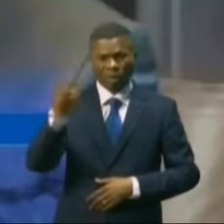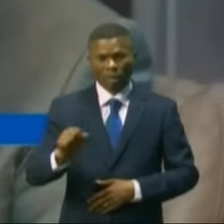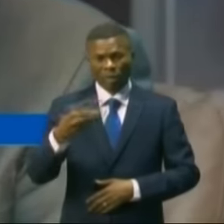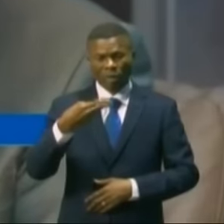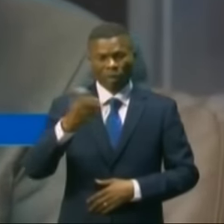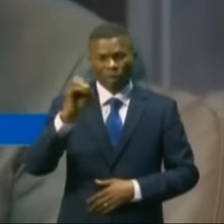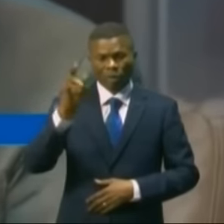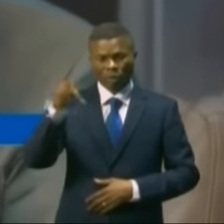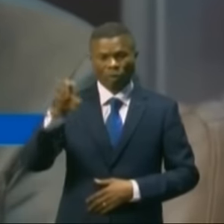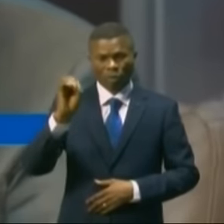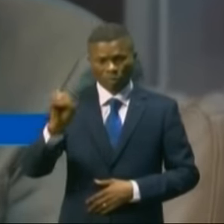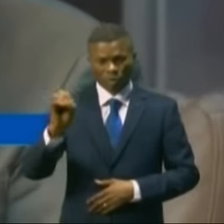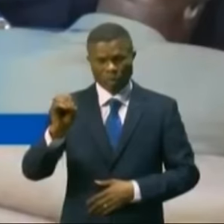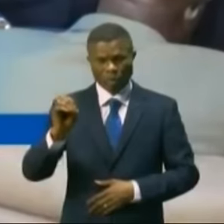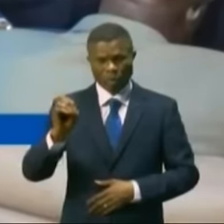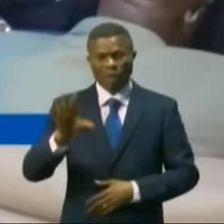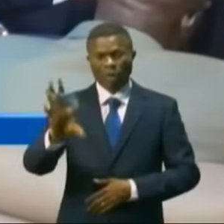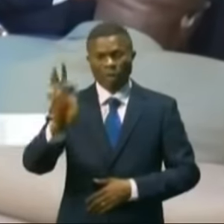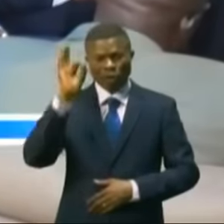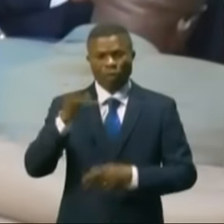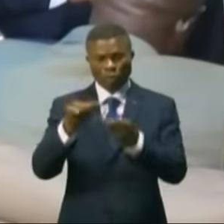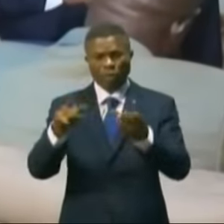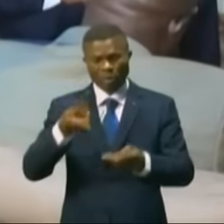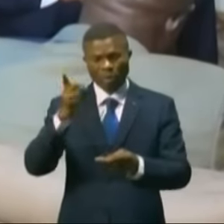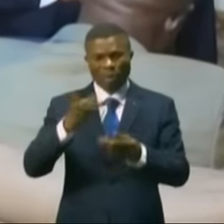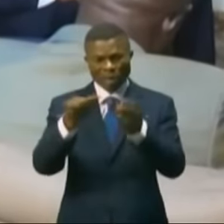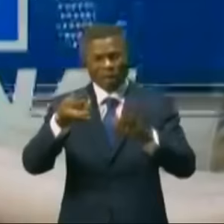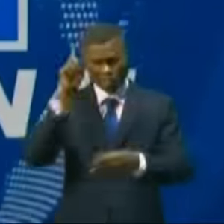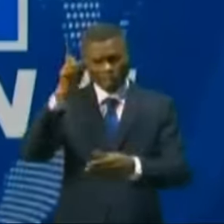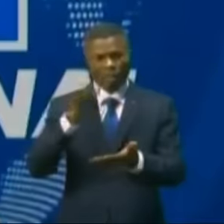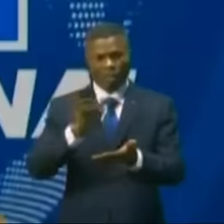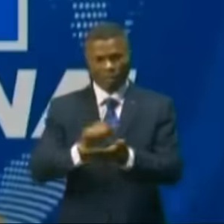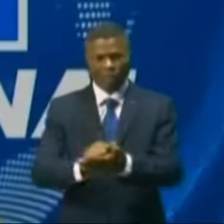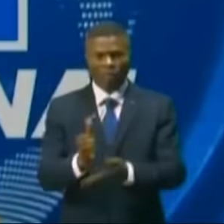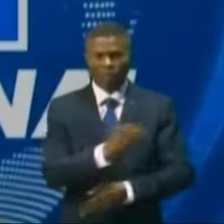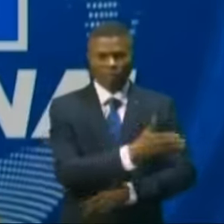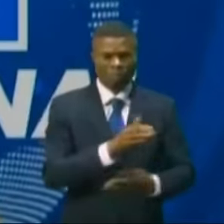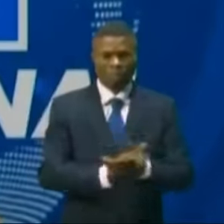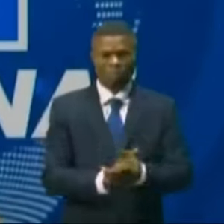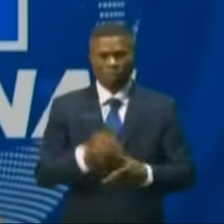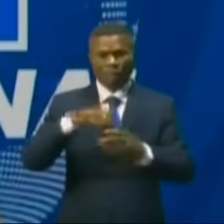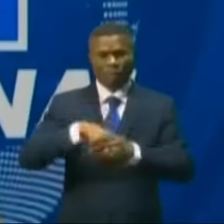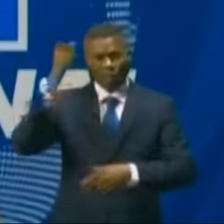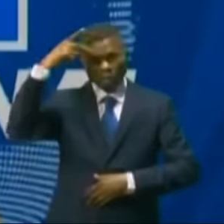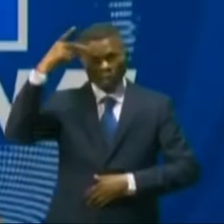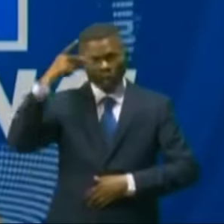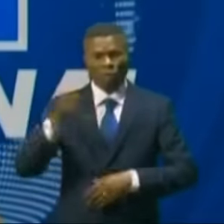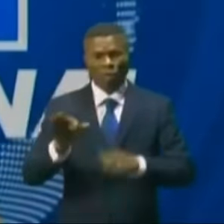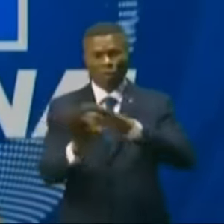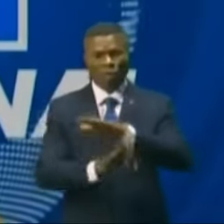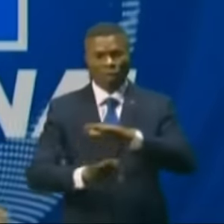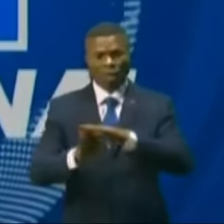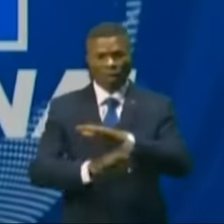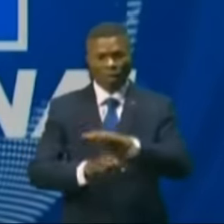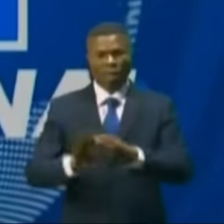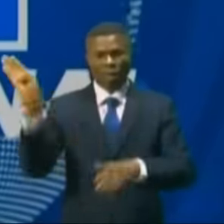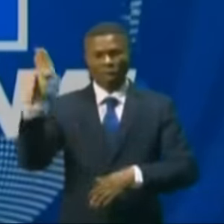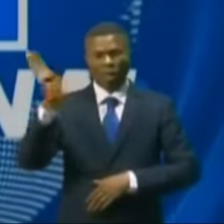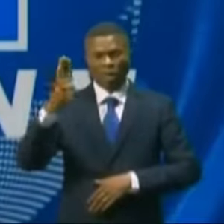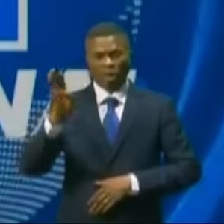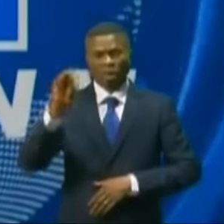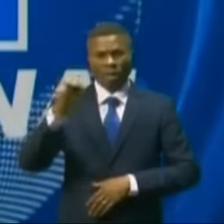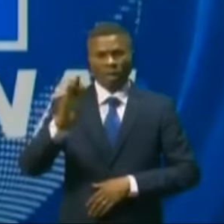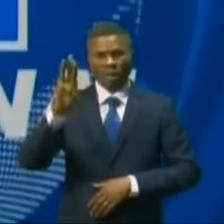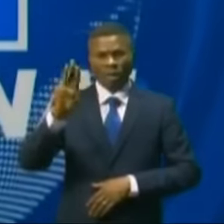de la Tchopo lui choisit comme site pilote. En politique, la Fondation Barnabé